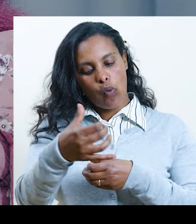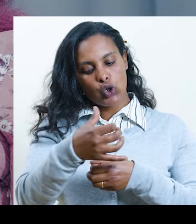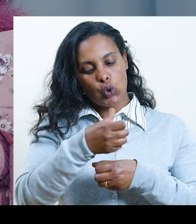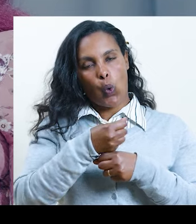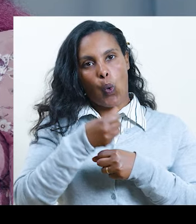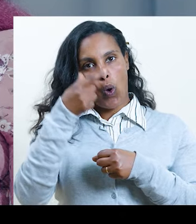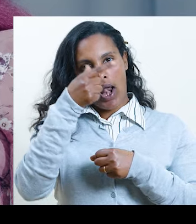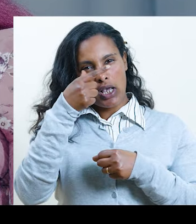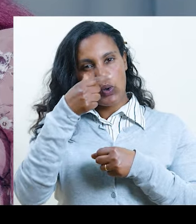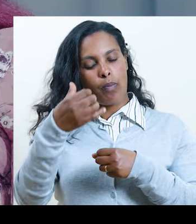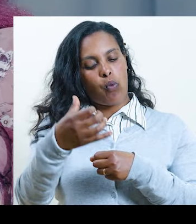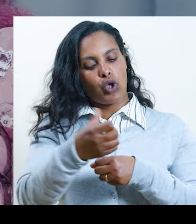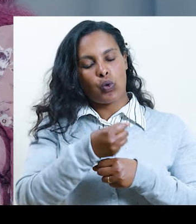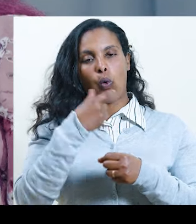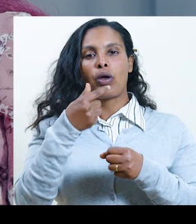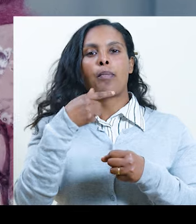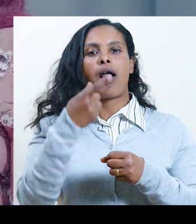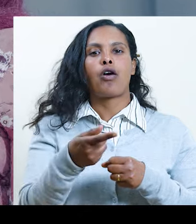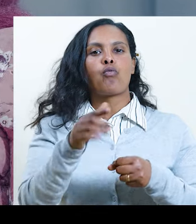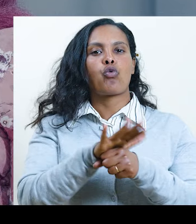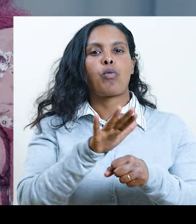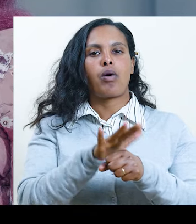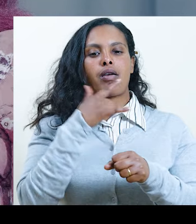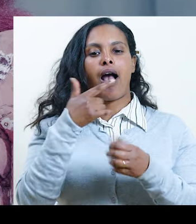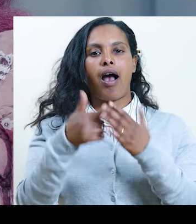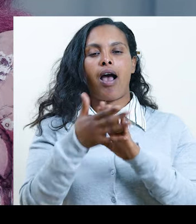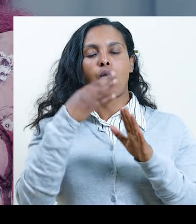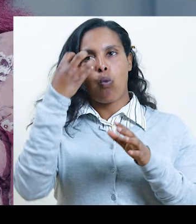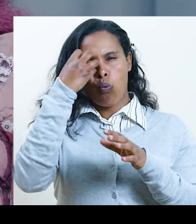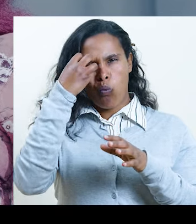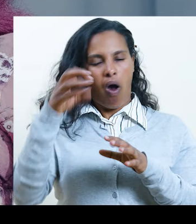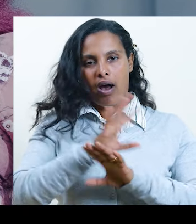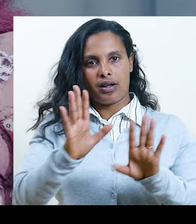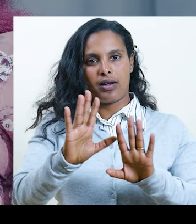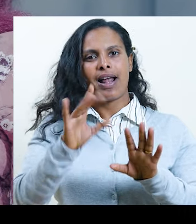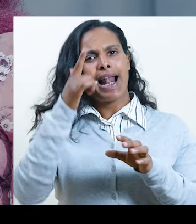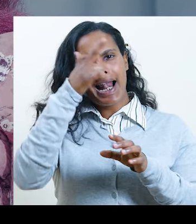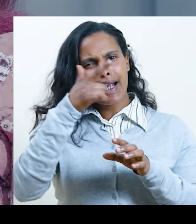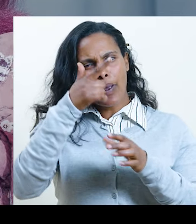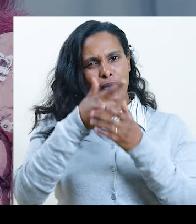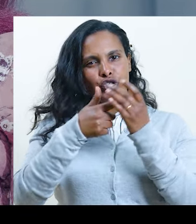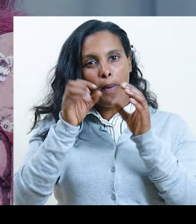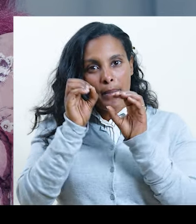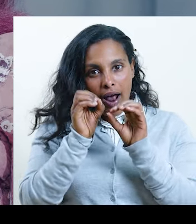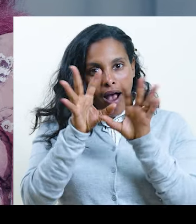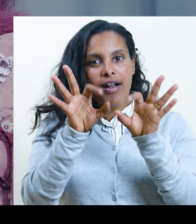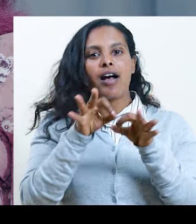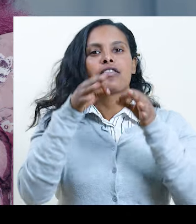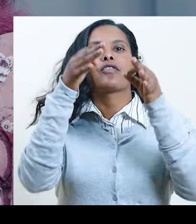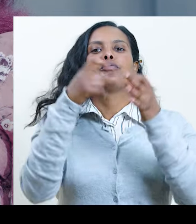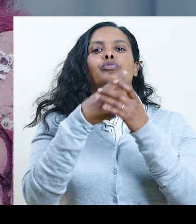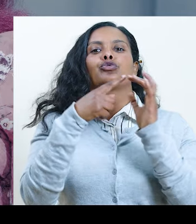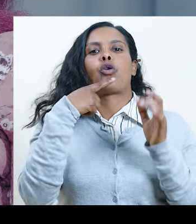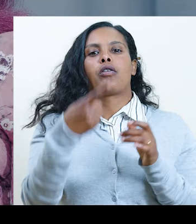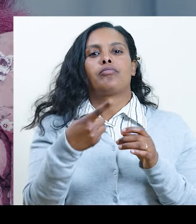ይህ ብሌኑን ማለት ነው። ሙሉ ለሙሉ አይደለም ይህ አይን የሚወጣው፣ ሌንሷ ብቻች ብርሃን